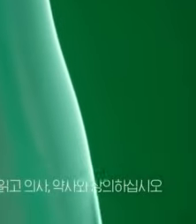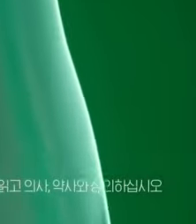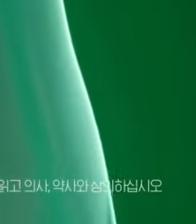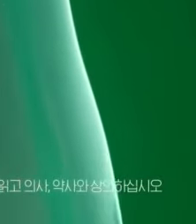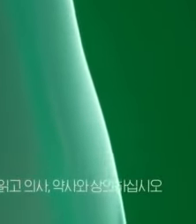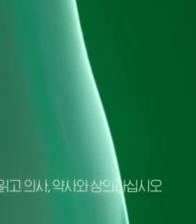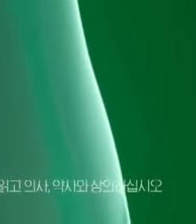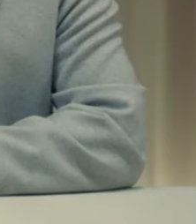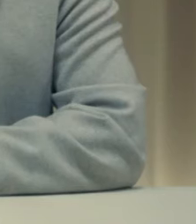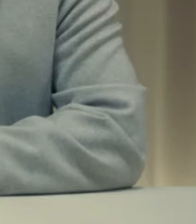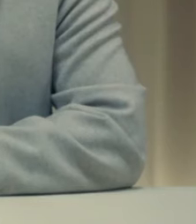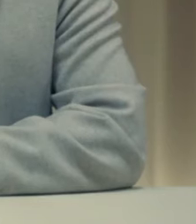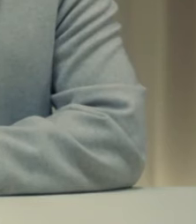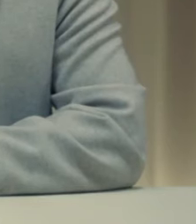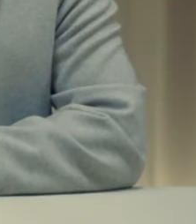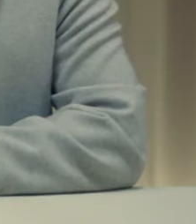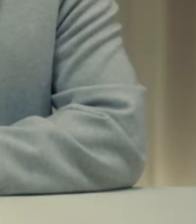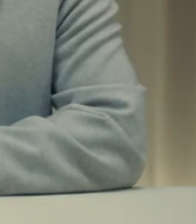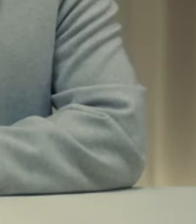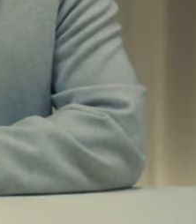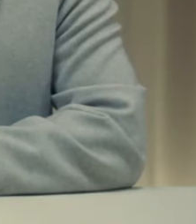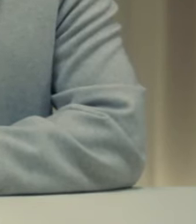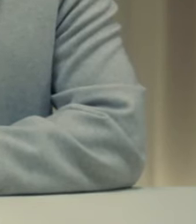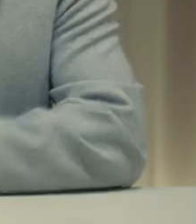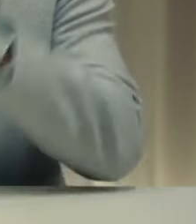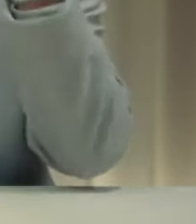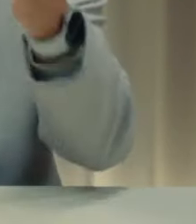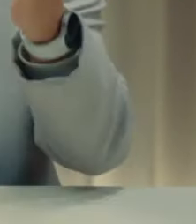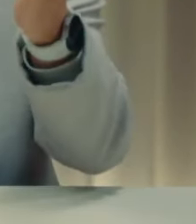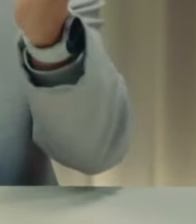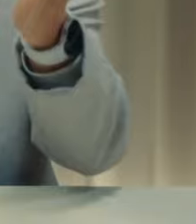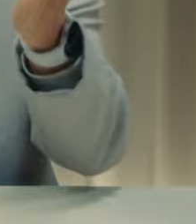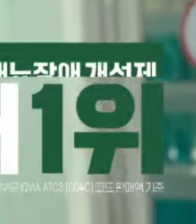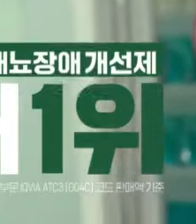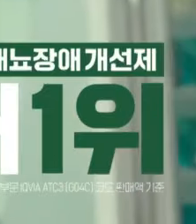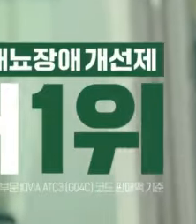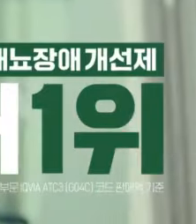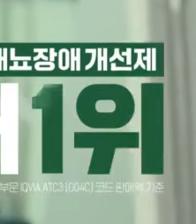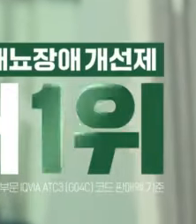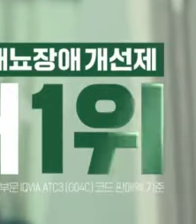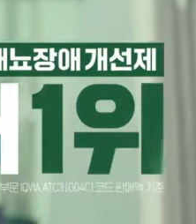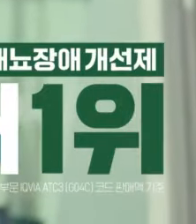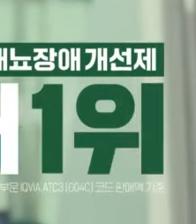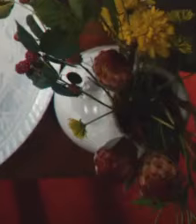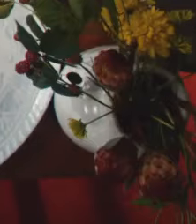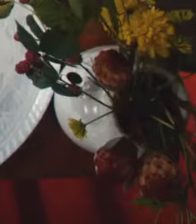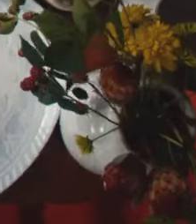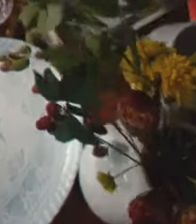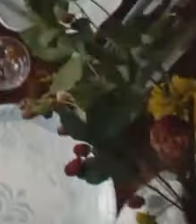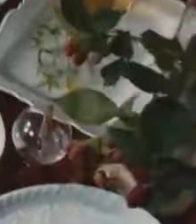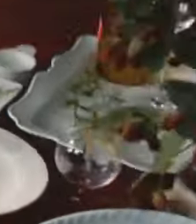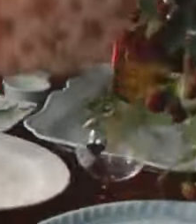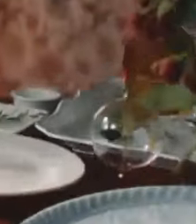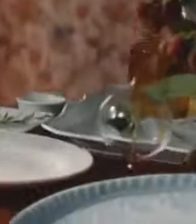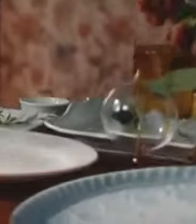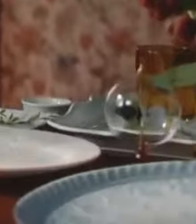개발된 생약성분 함유. 야뇨, 잔뇨, 빈뇨엔 판매일이 카레토 포텐. 약이라 다르네요. 나?